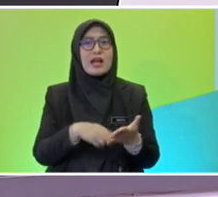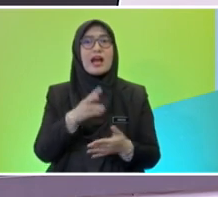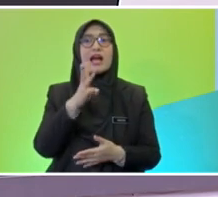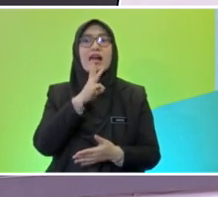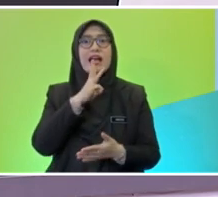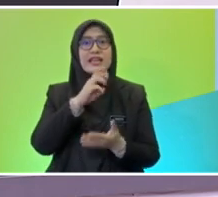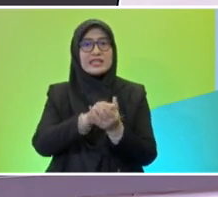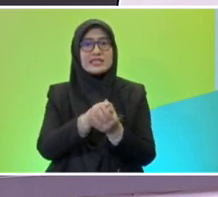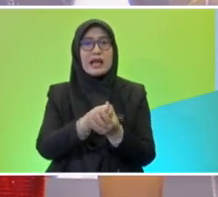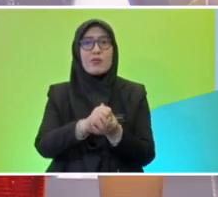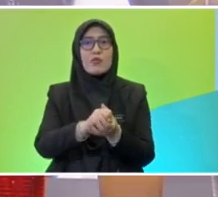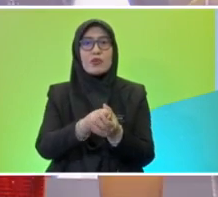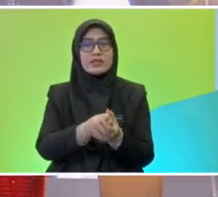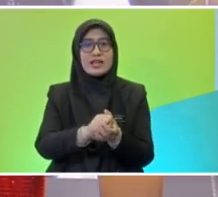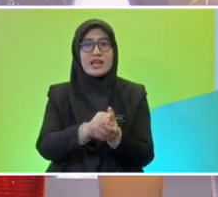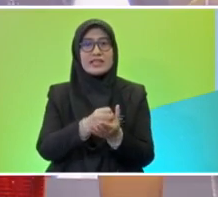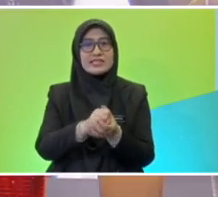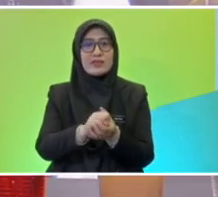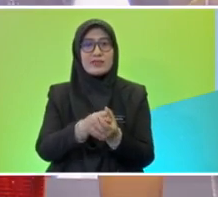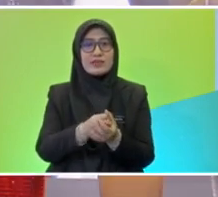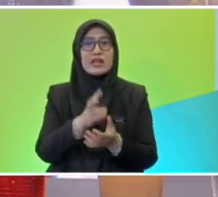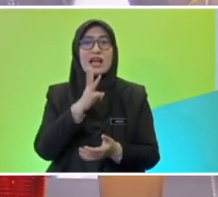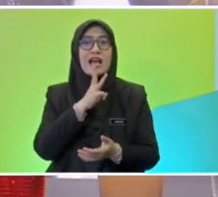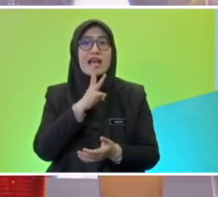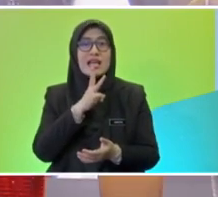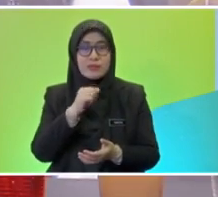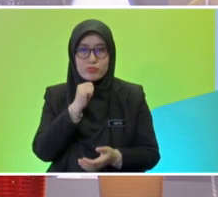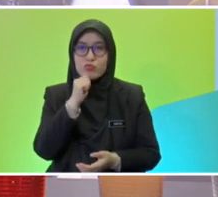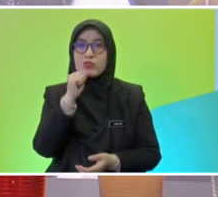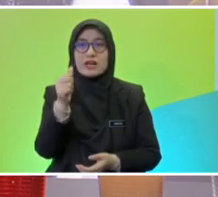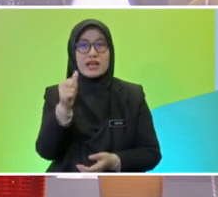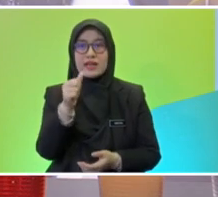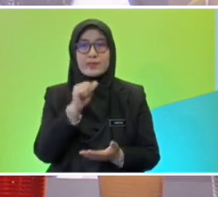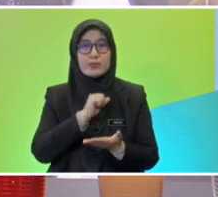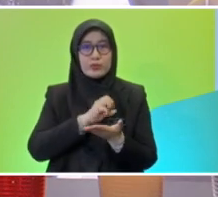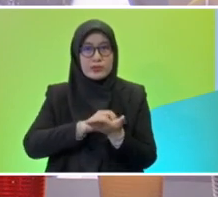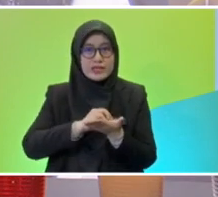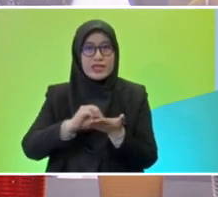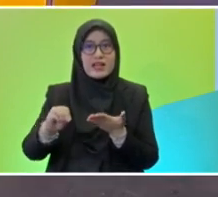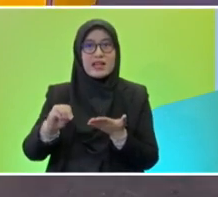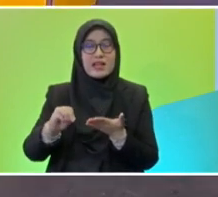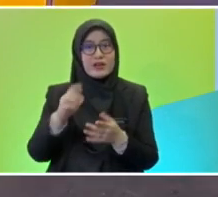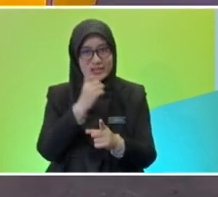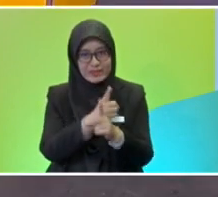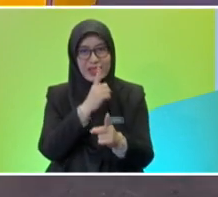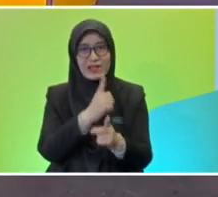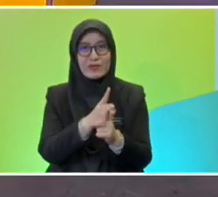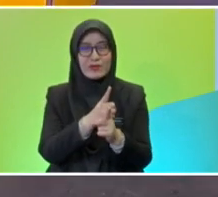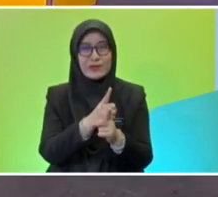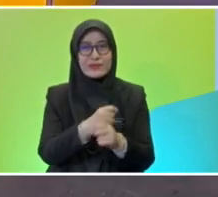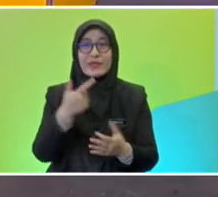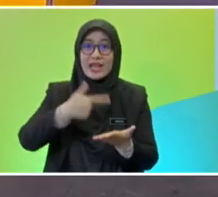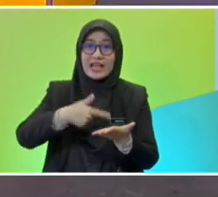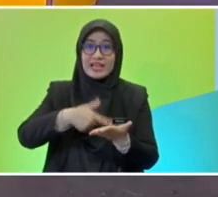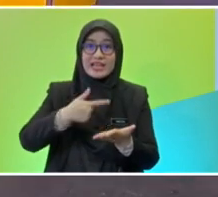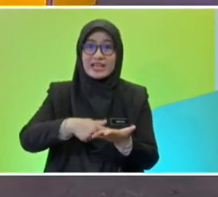sabun Haa bukan mutlak bukan mutlak oke bagus ini air apa ini Ini